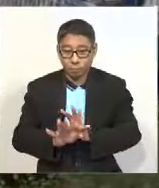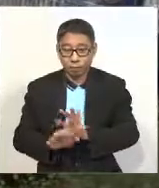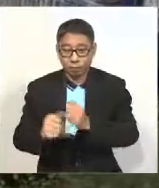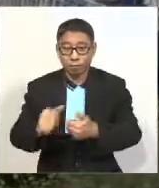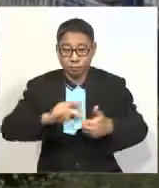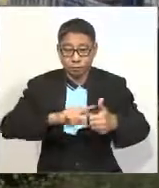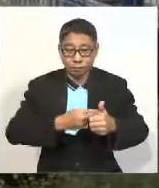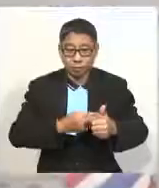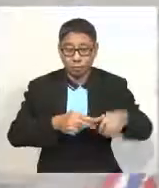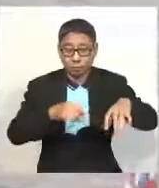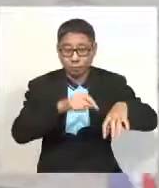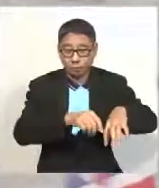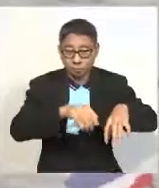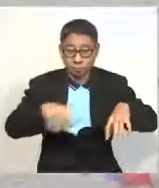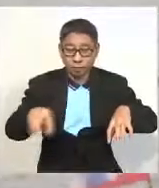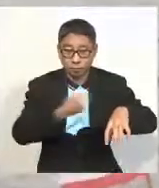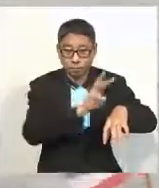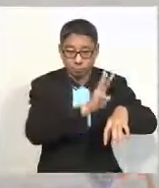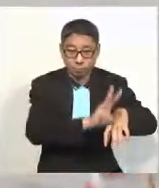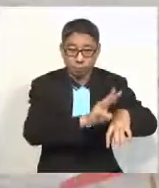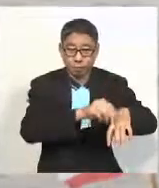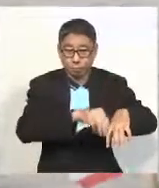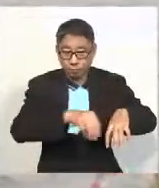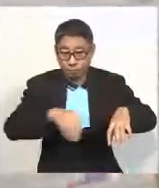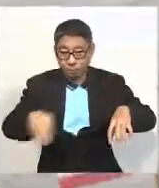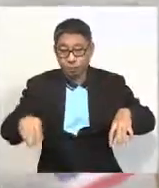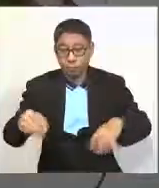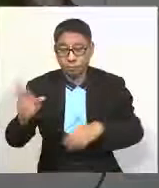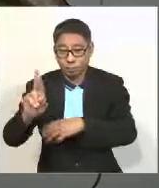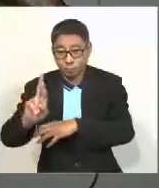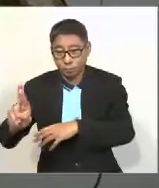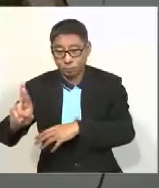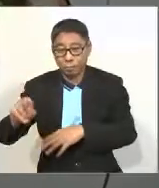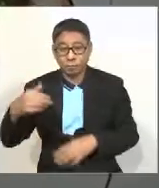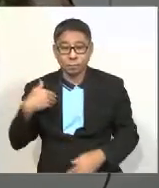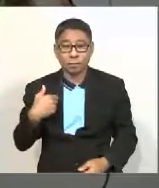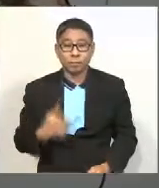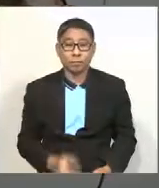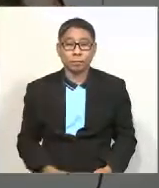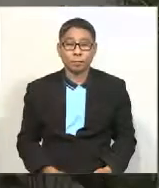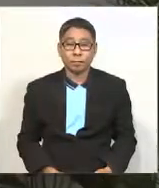เริ่มจากท่าวาสุกรีไปจนถึงท่าราชวรดิษฐ์ค่ะ